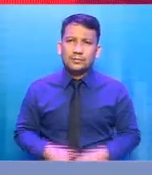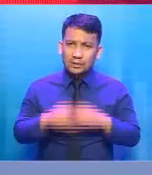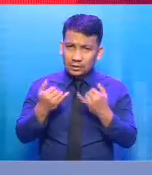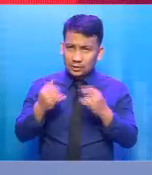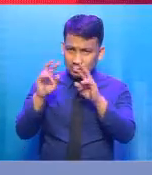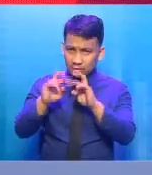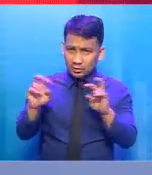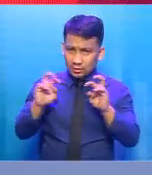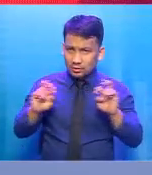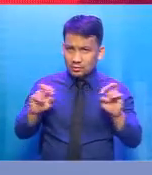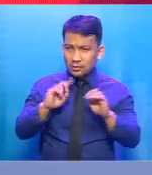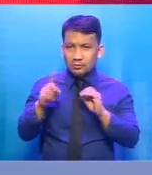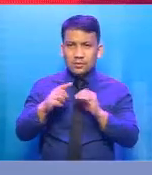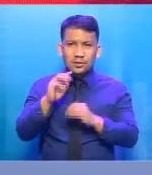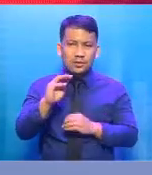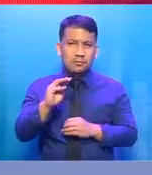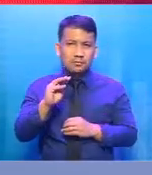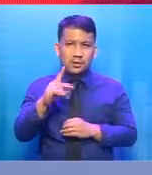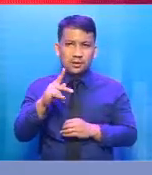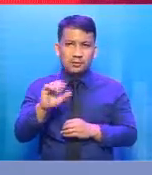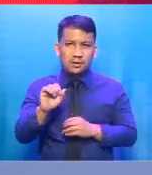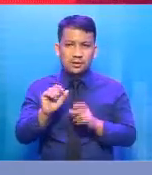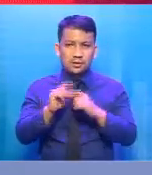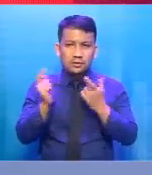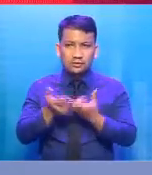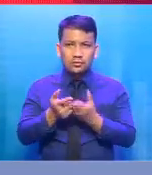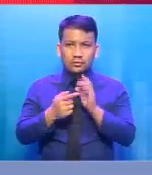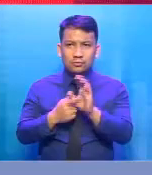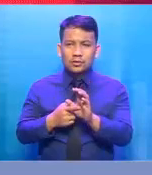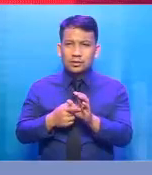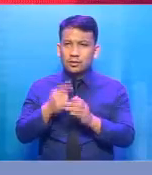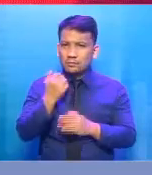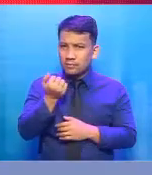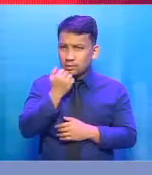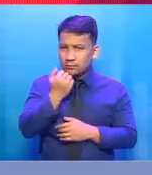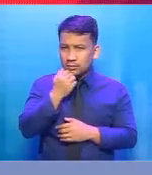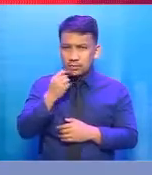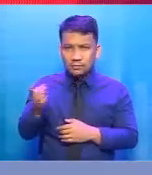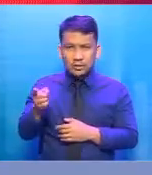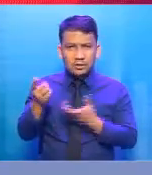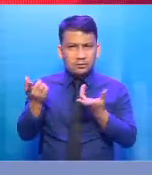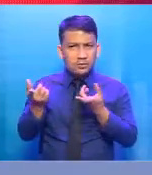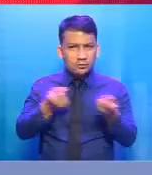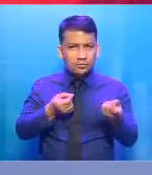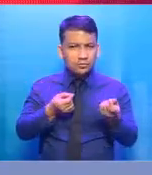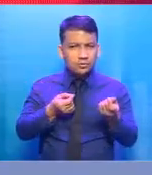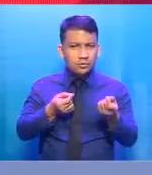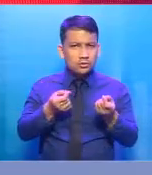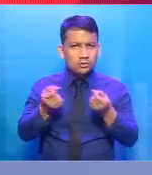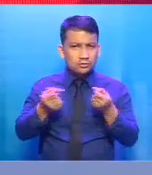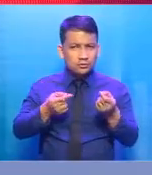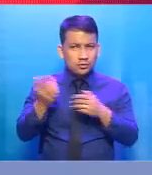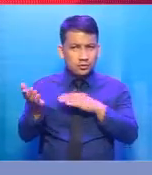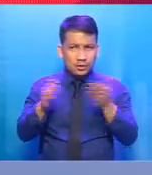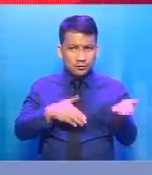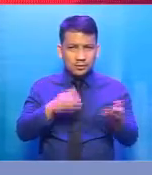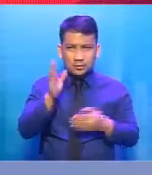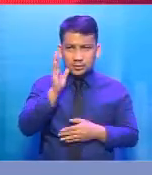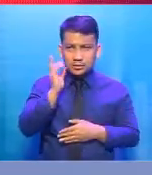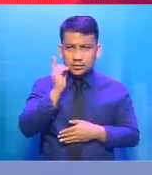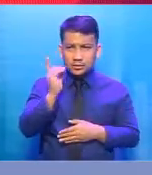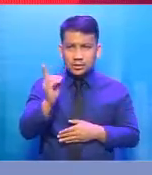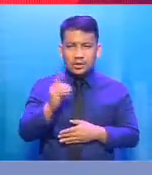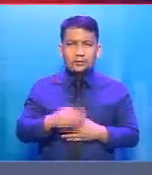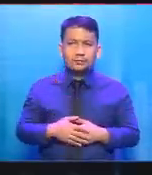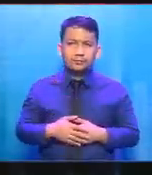Pinaiimbestigahan na ng Makabayan Block sa Kamara ang umano'y pagkakamali ng PNP sa paghawak sa kaso ng pagkamatay ni Christine